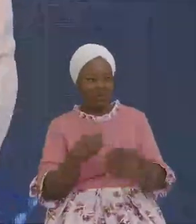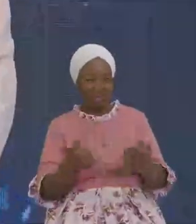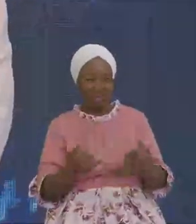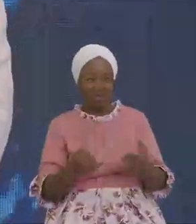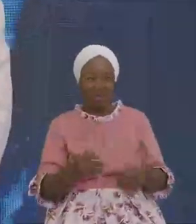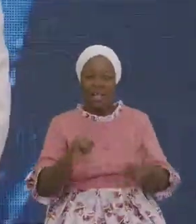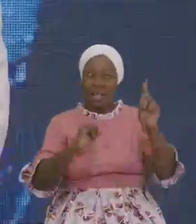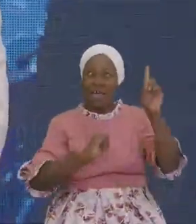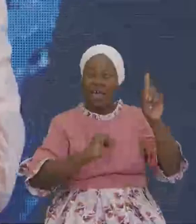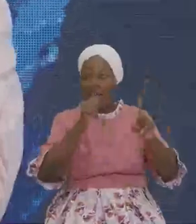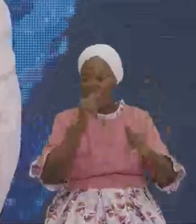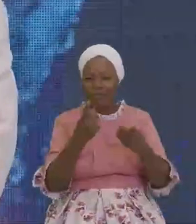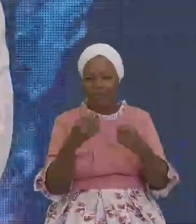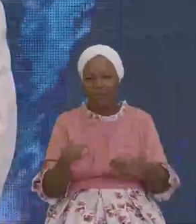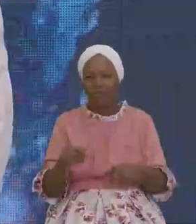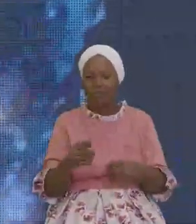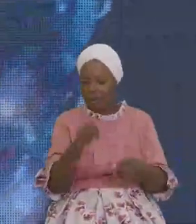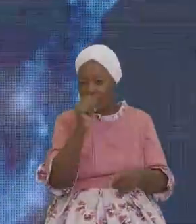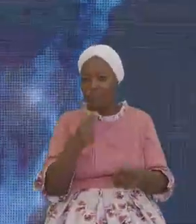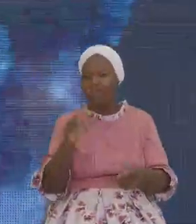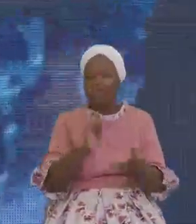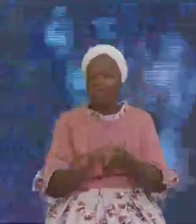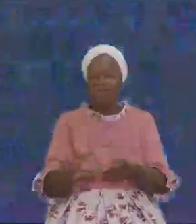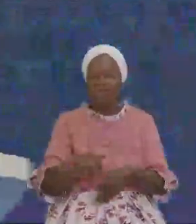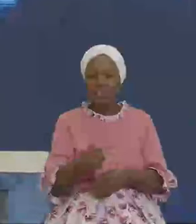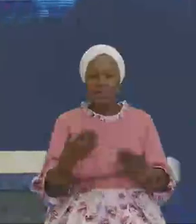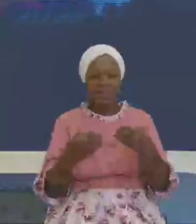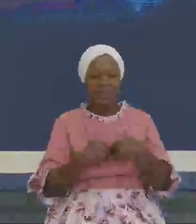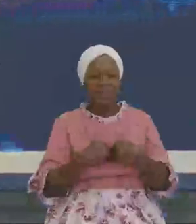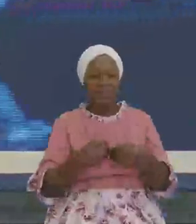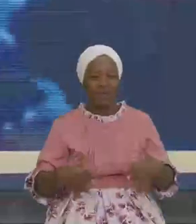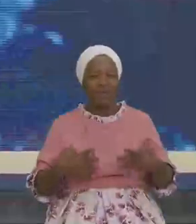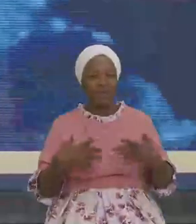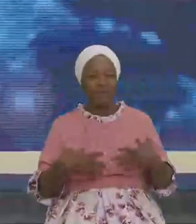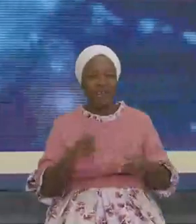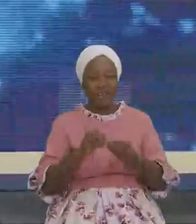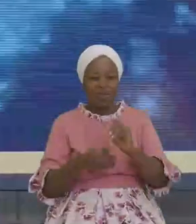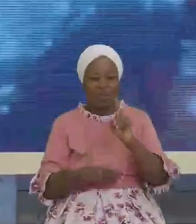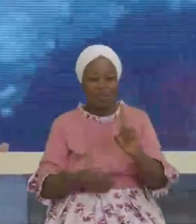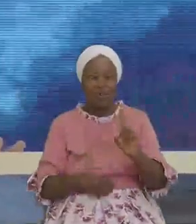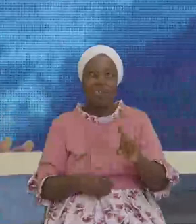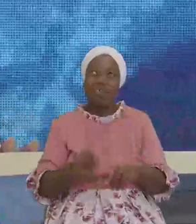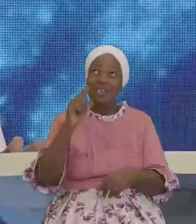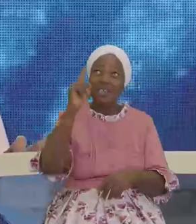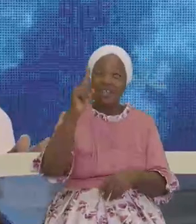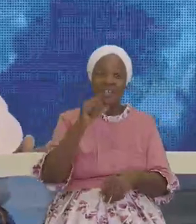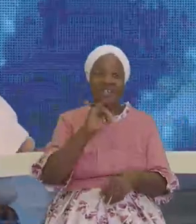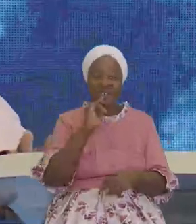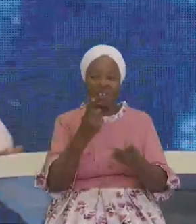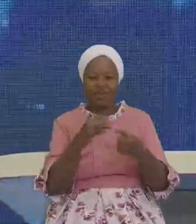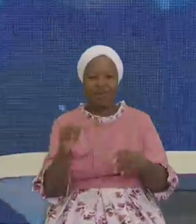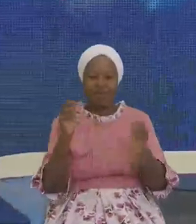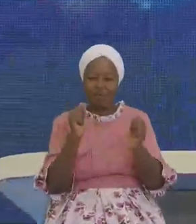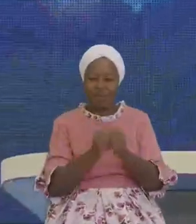C'est ce qu'il vient de nous dire. Je suis venu afin qu'ils aient la vie. Premièrement